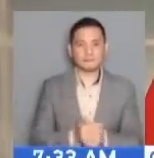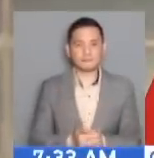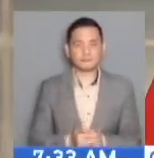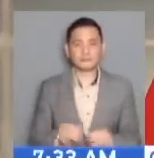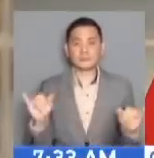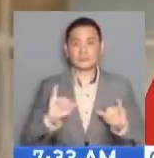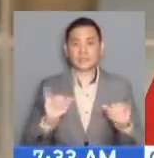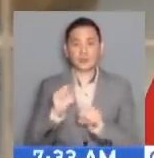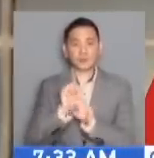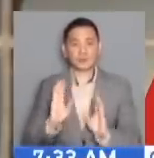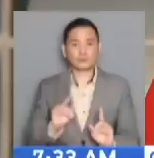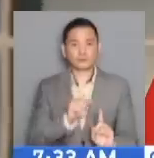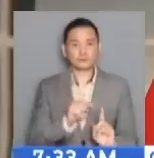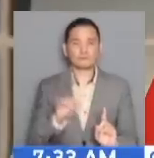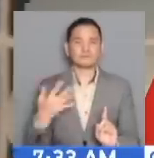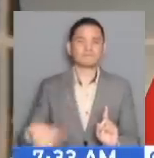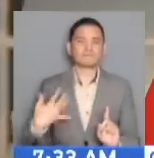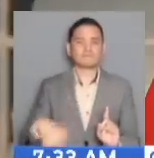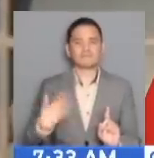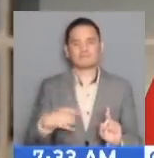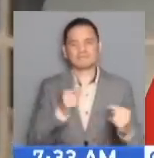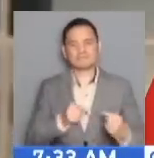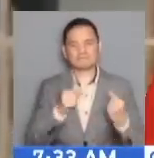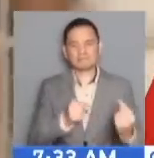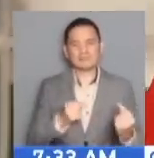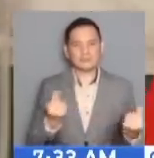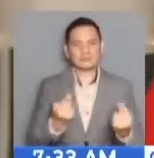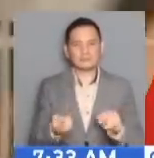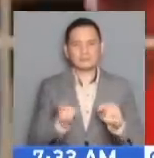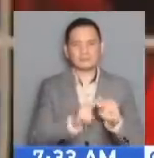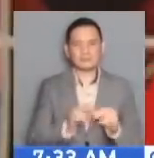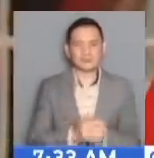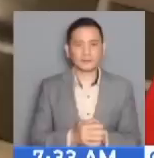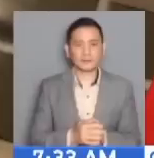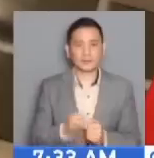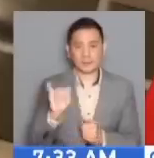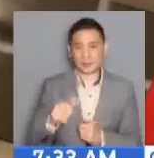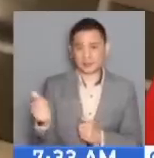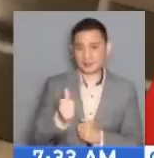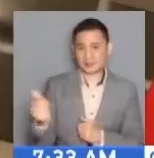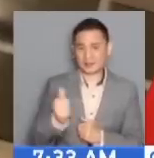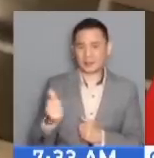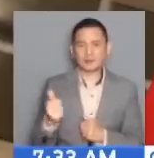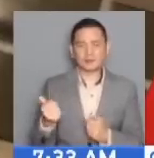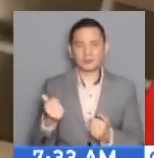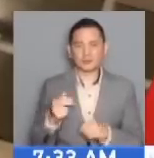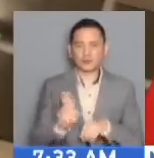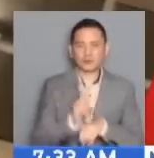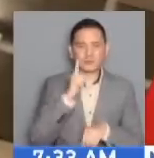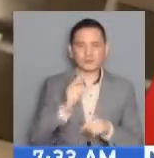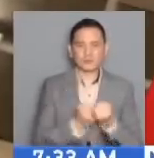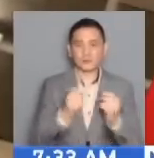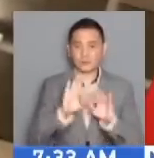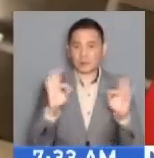taas pasahe kahit pa maliit na halaga lang ito. Pandagdag din daw ito kahit papaano para sa pangangailangan ng pamilya. Pakinggan natin ang ilan sa mga